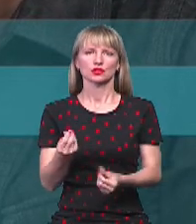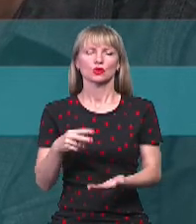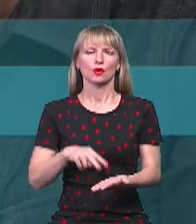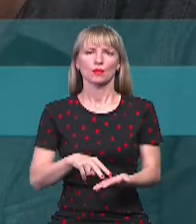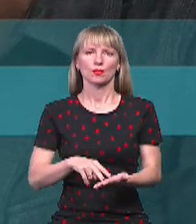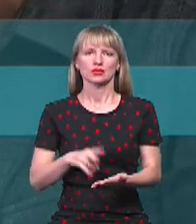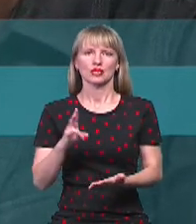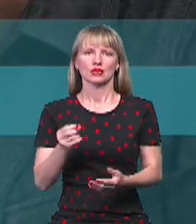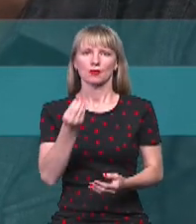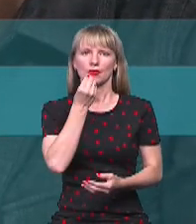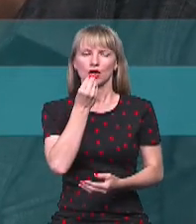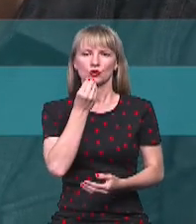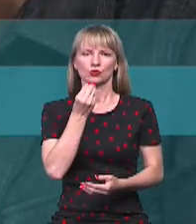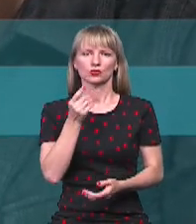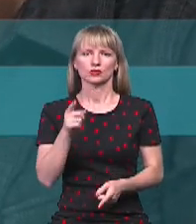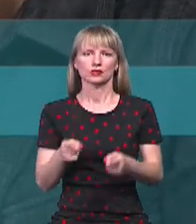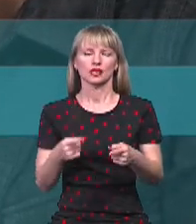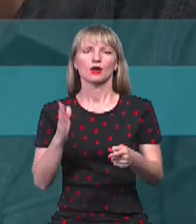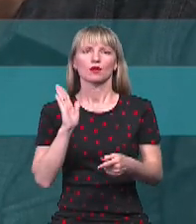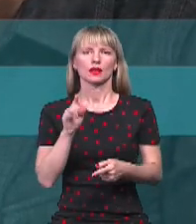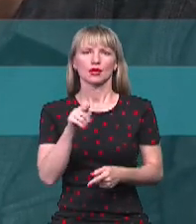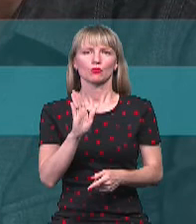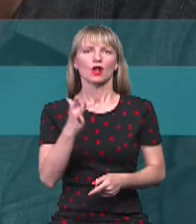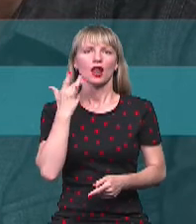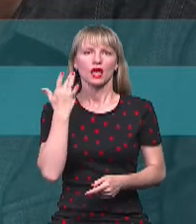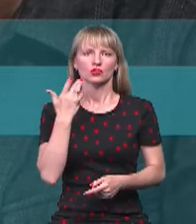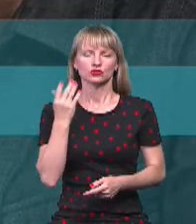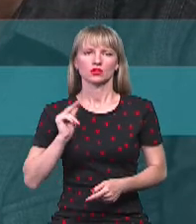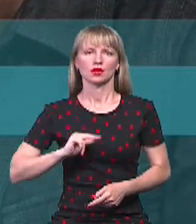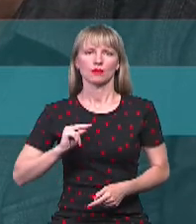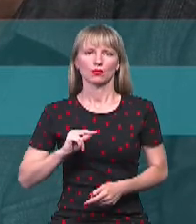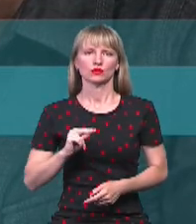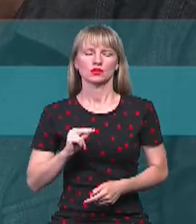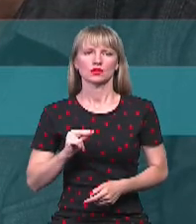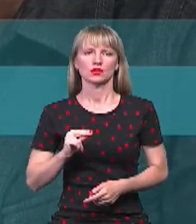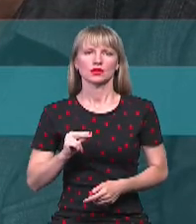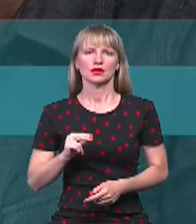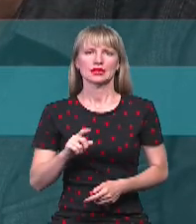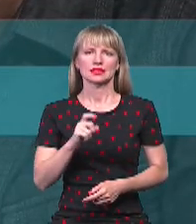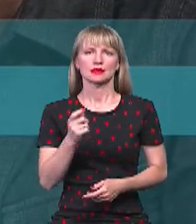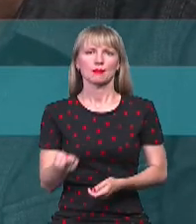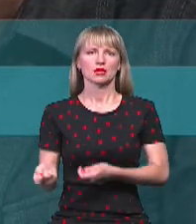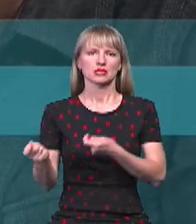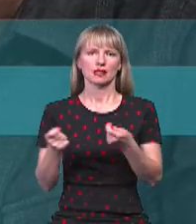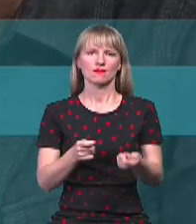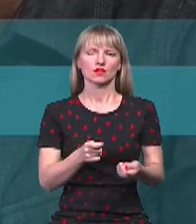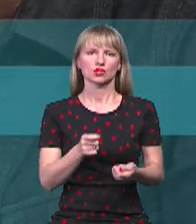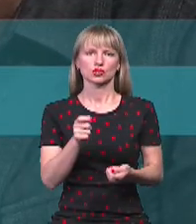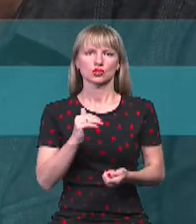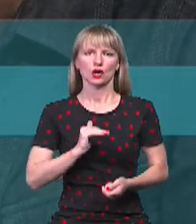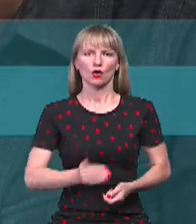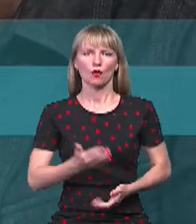на определенные продукты угу. питания, им легче будет все же работать непосредственно с поставщиком, если торги